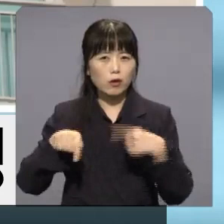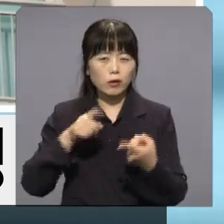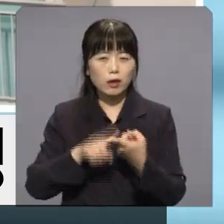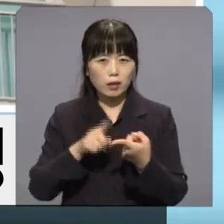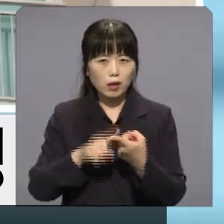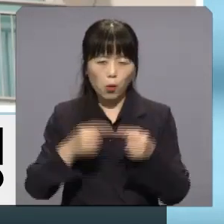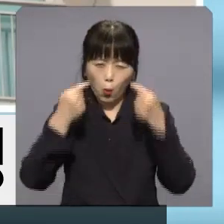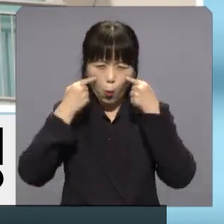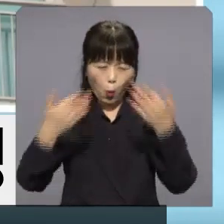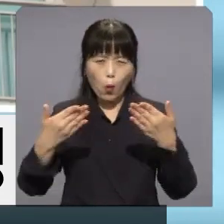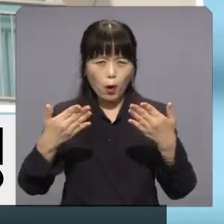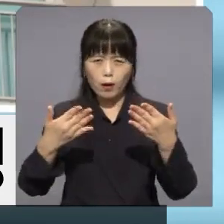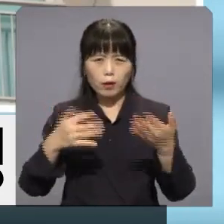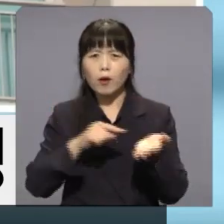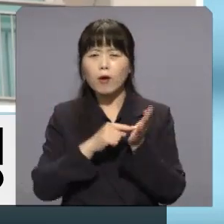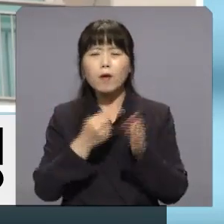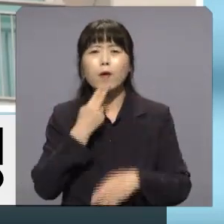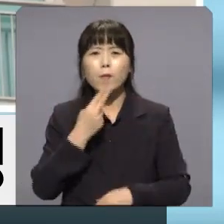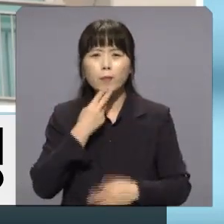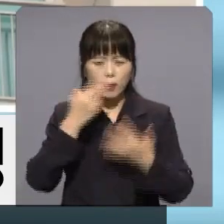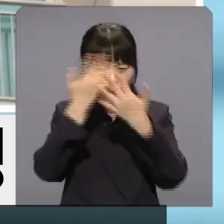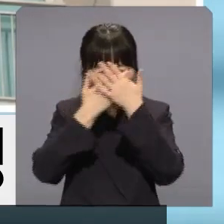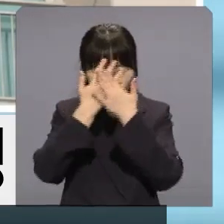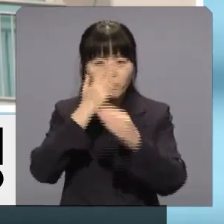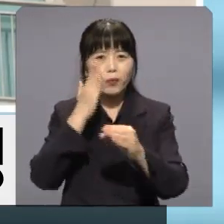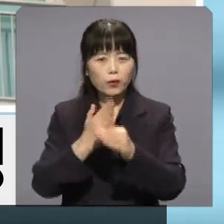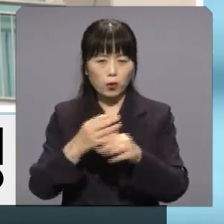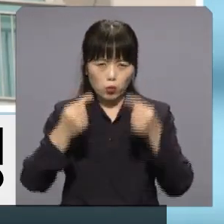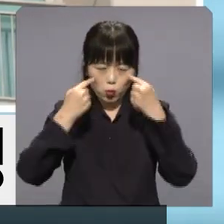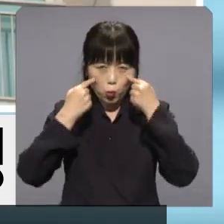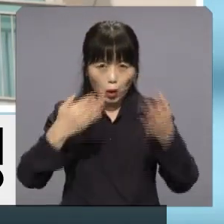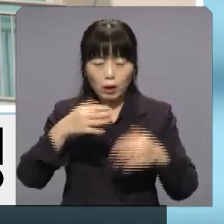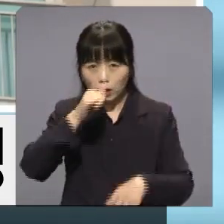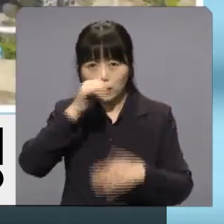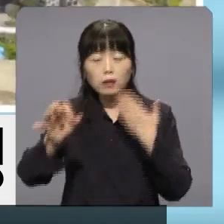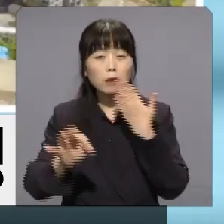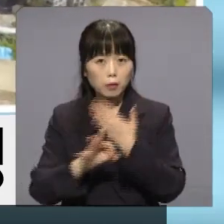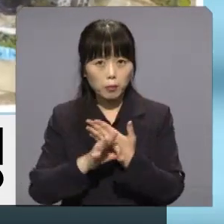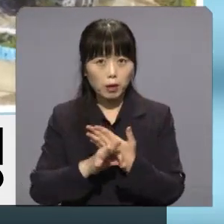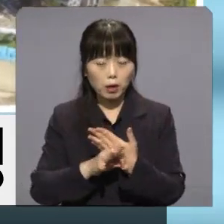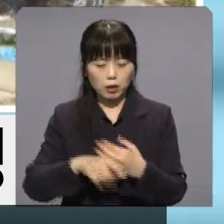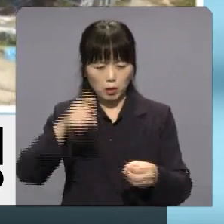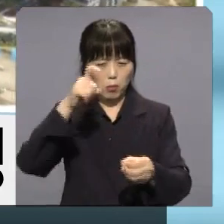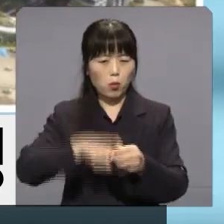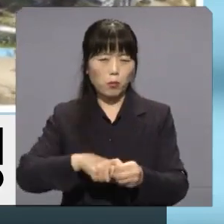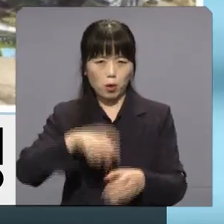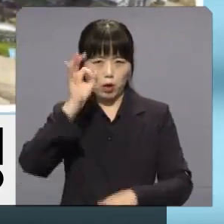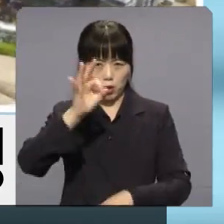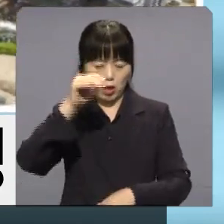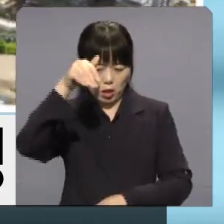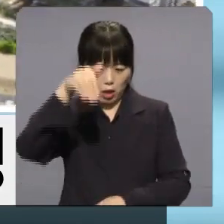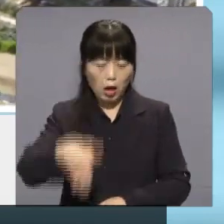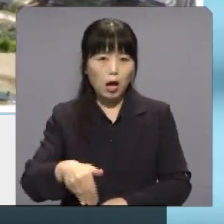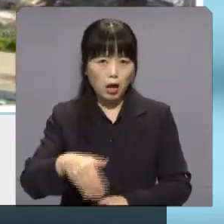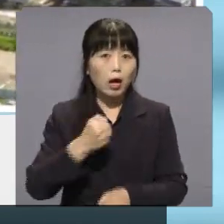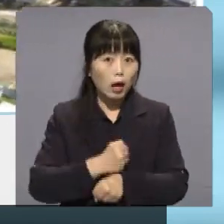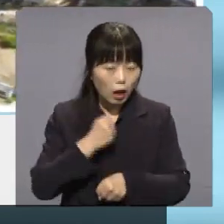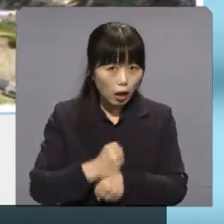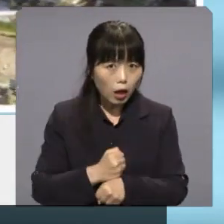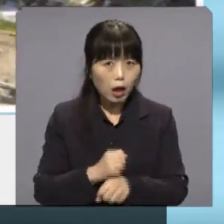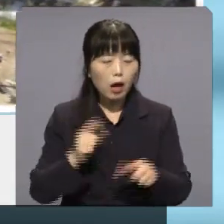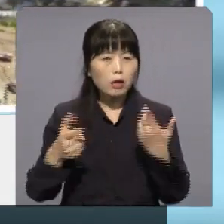뚜렷하지 가 못하거든요 행함은 쭈 려 타게 하려면 이 목표가 가격을 하락시키는 거냐